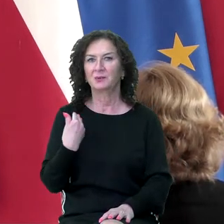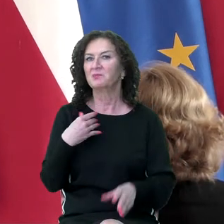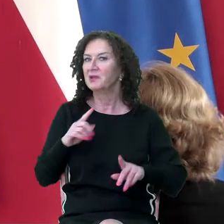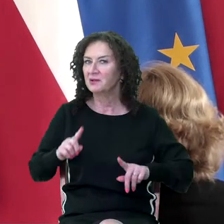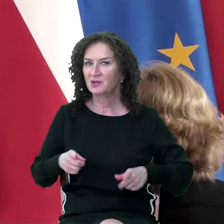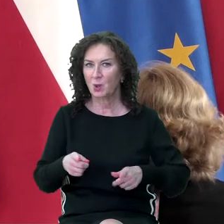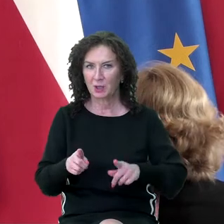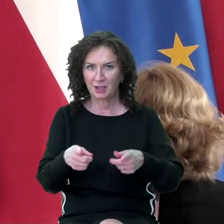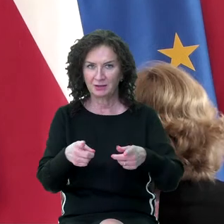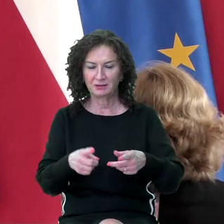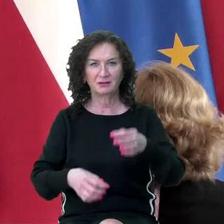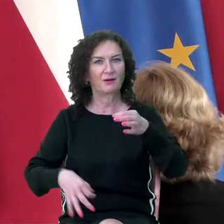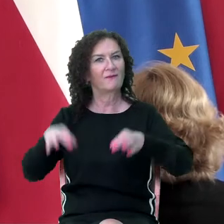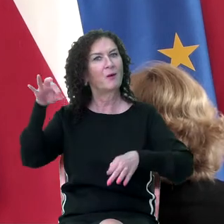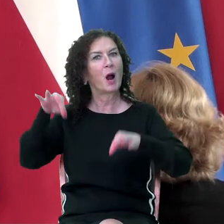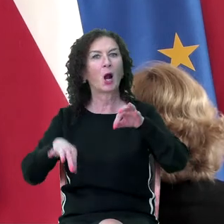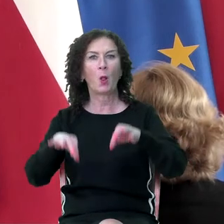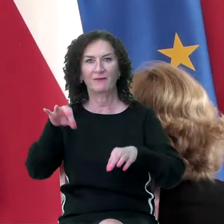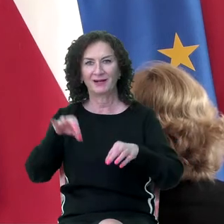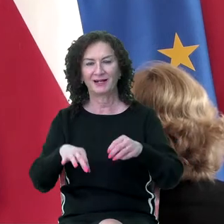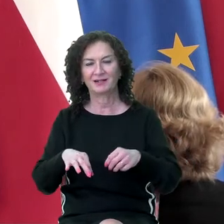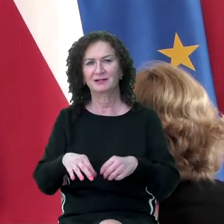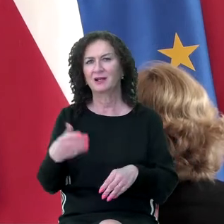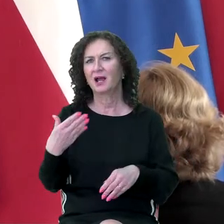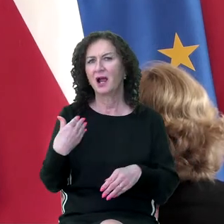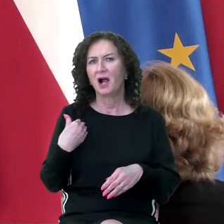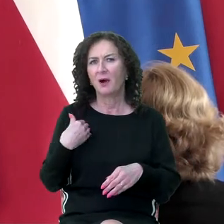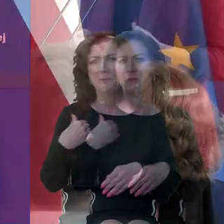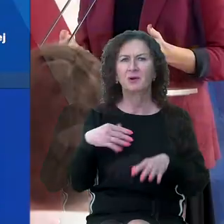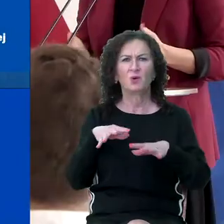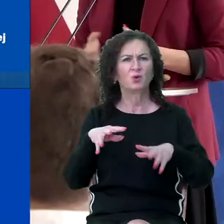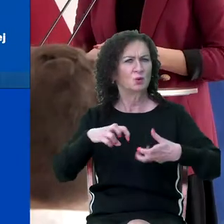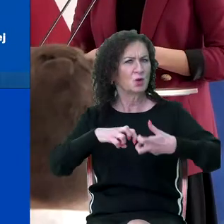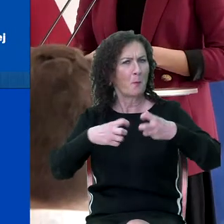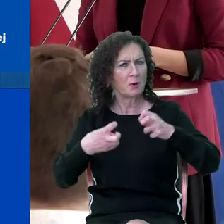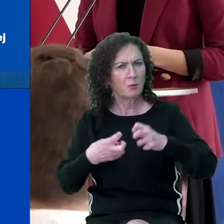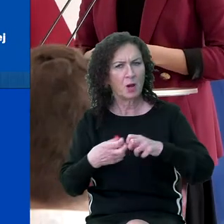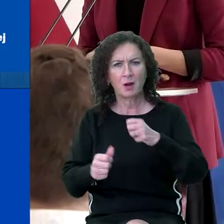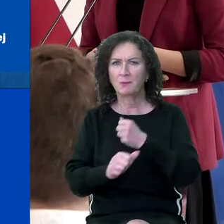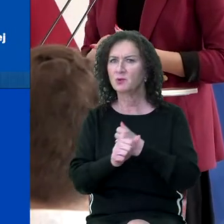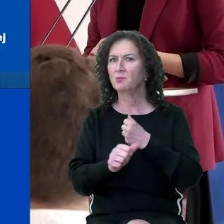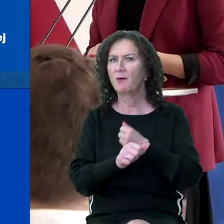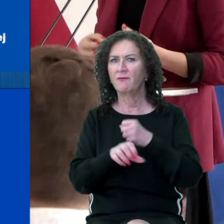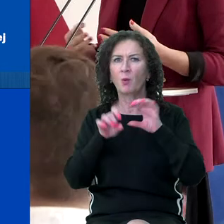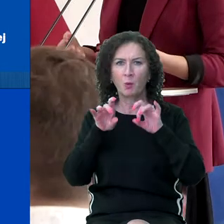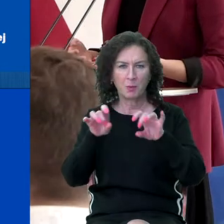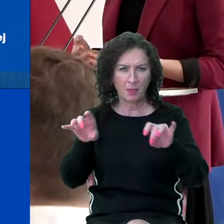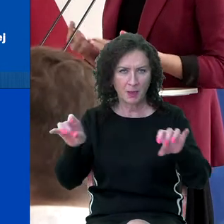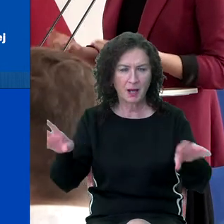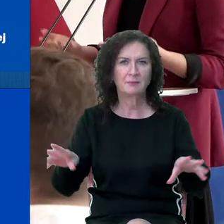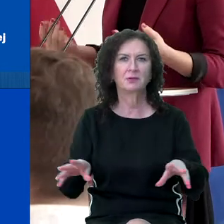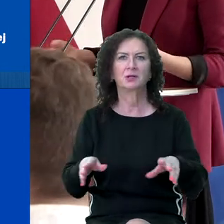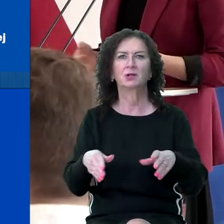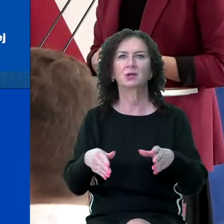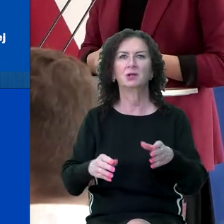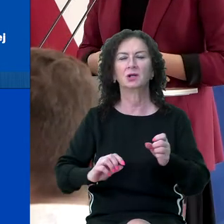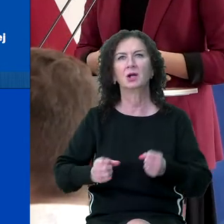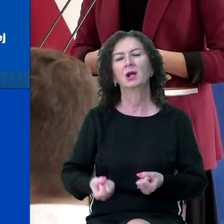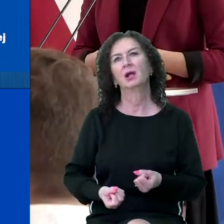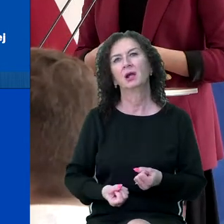że było wiele perturbacji związanych z pandemią, później wybuch wojny i faktycznie nie mogliśmy mieć tego